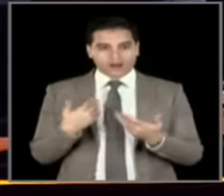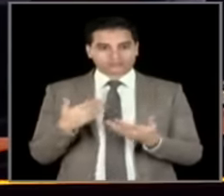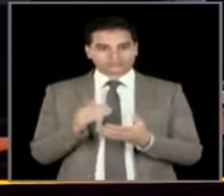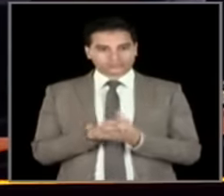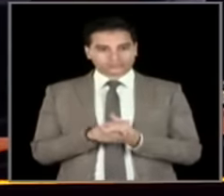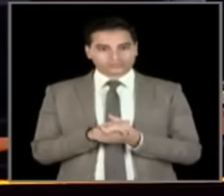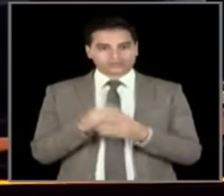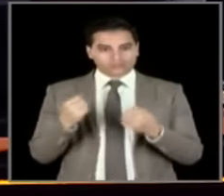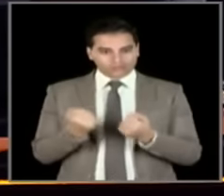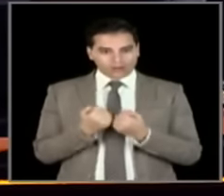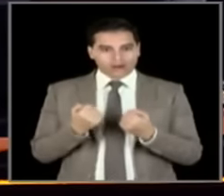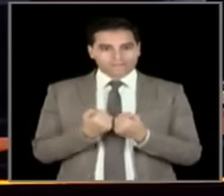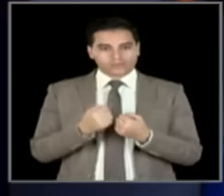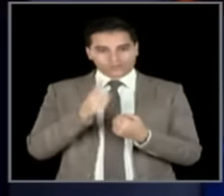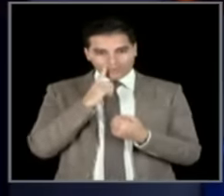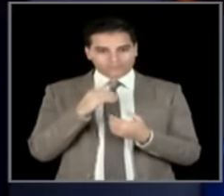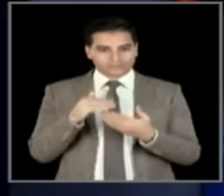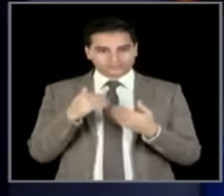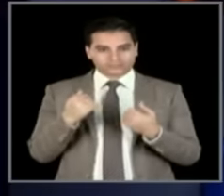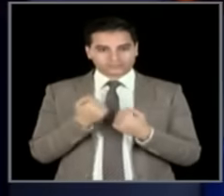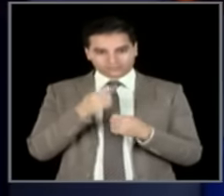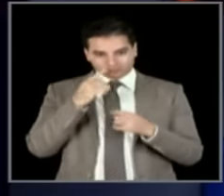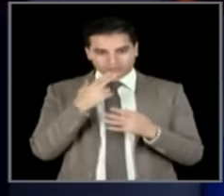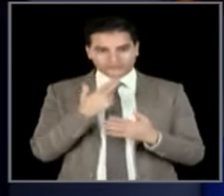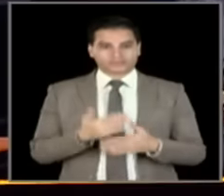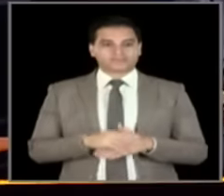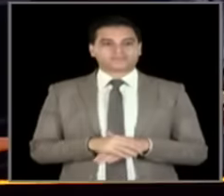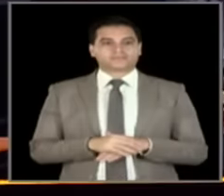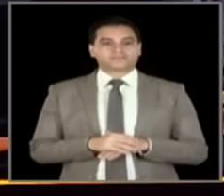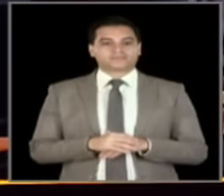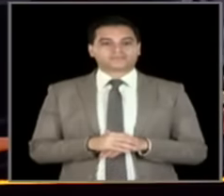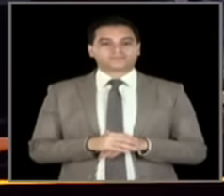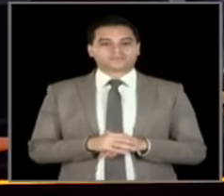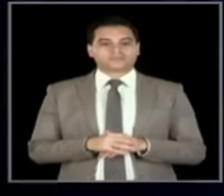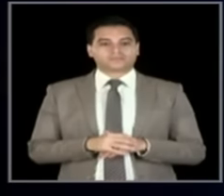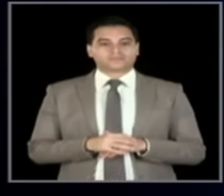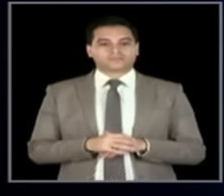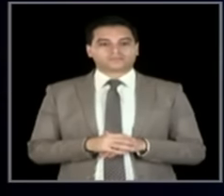أصدقائي والدتي كده. كويس إن شاء الله خير. تمام